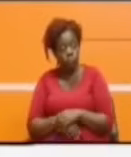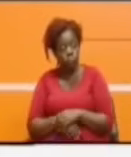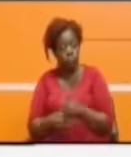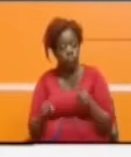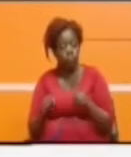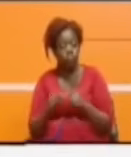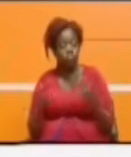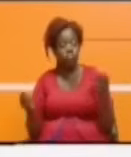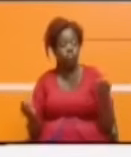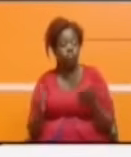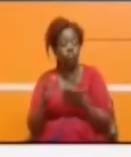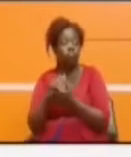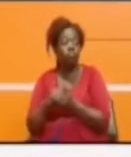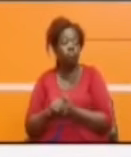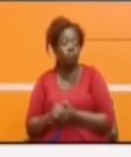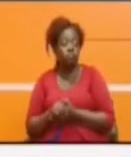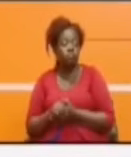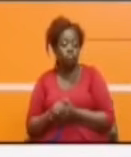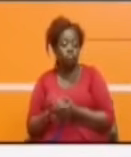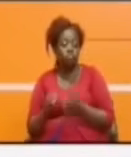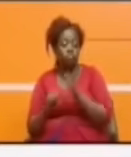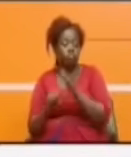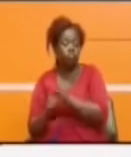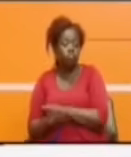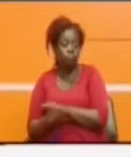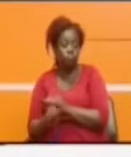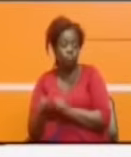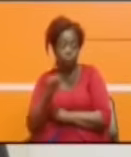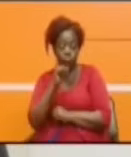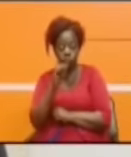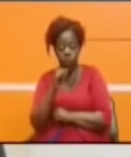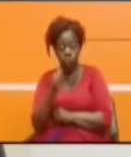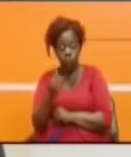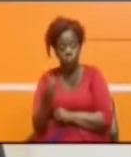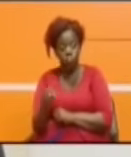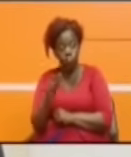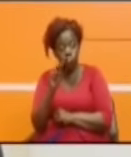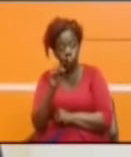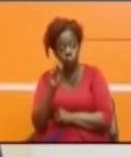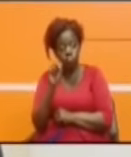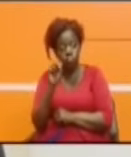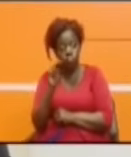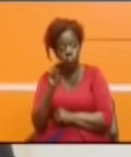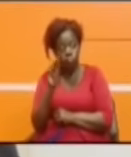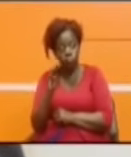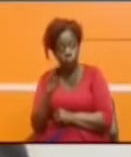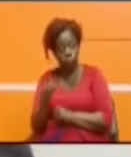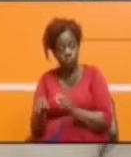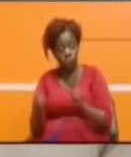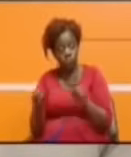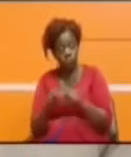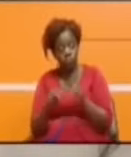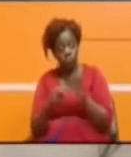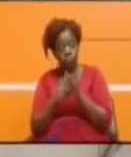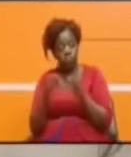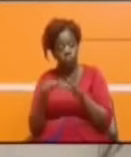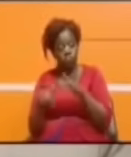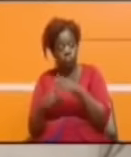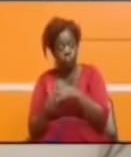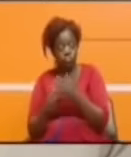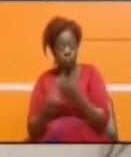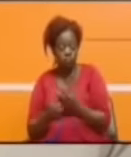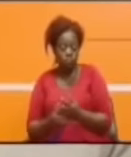wafumbirwa tubakotogedde bazukulu ba nsamba era obalaze obuwanga bwabwe.